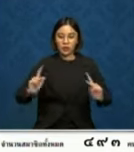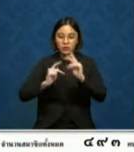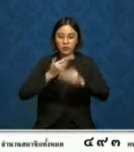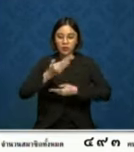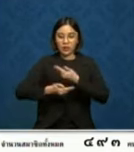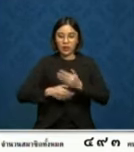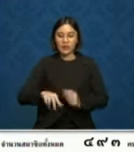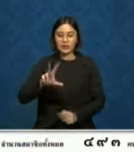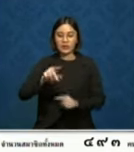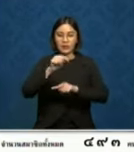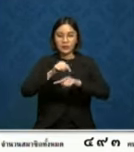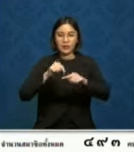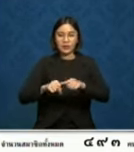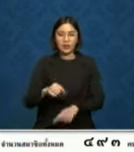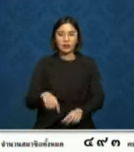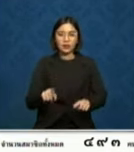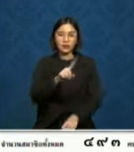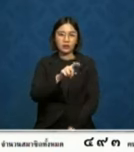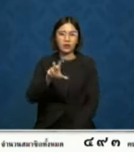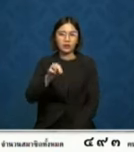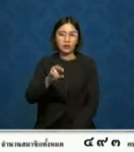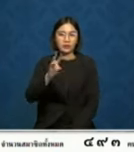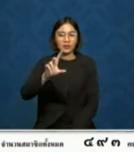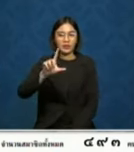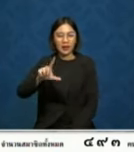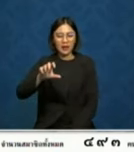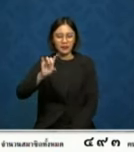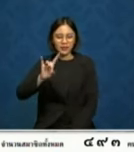ลง 3%เป็นจำนวนเงิน137